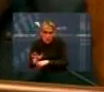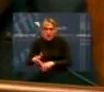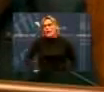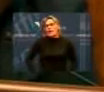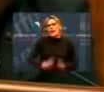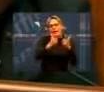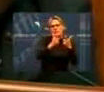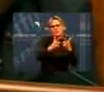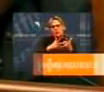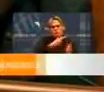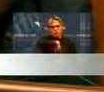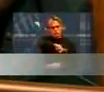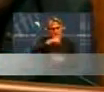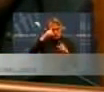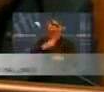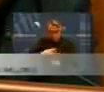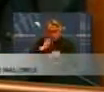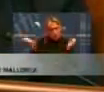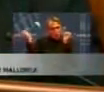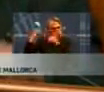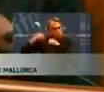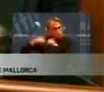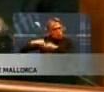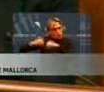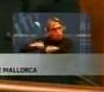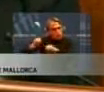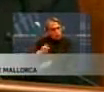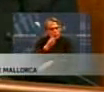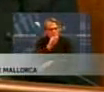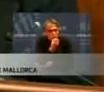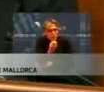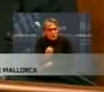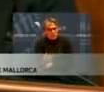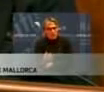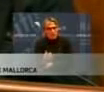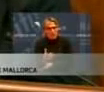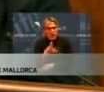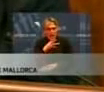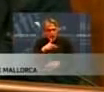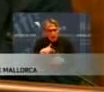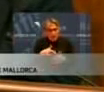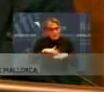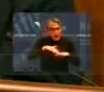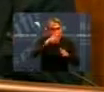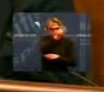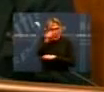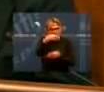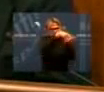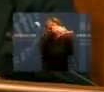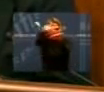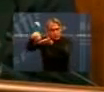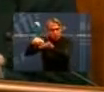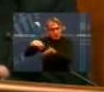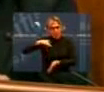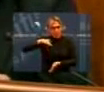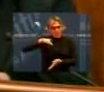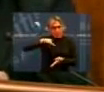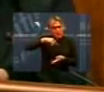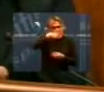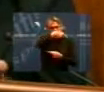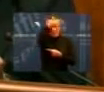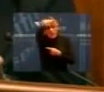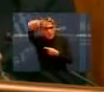Hem estat capaços de posar-nos d'acord en ficar dos mesos al mig per pagar la gent que li devien o li